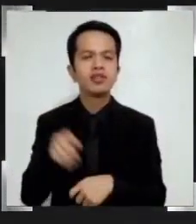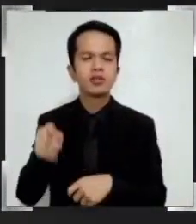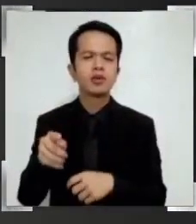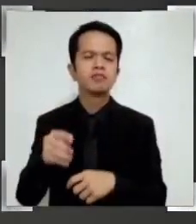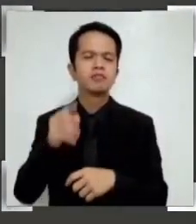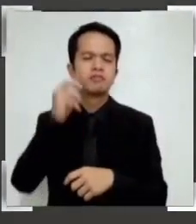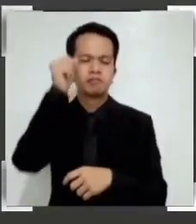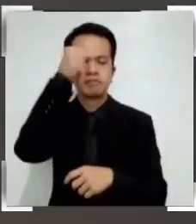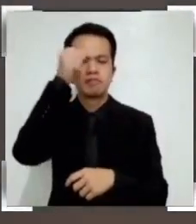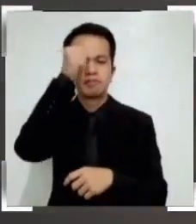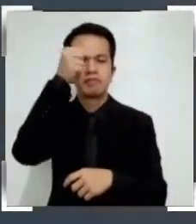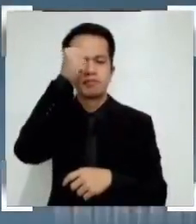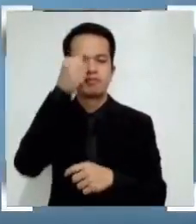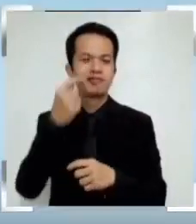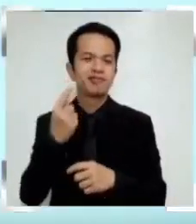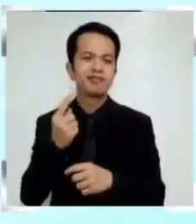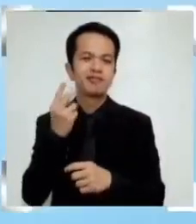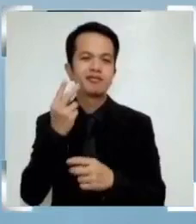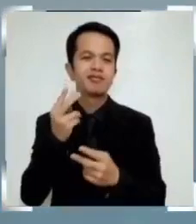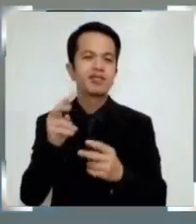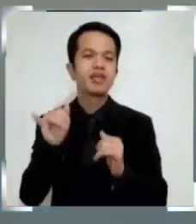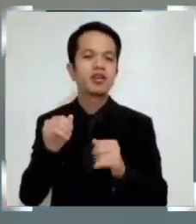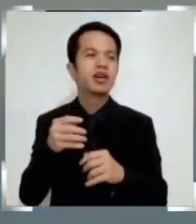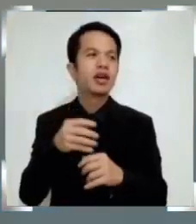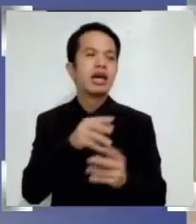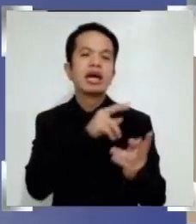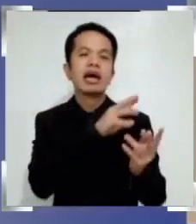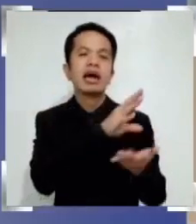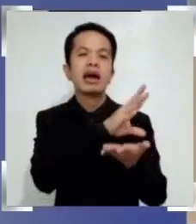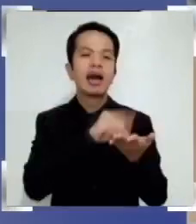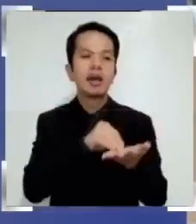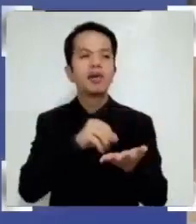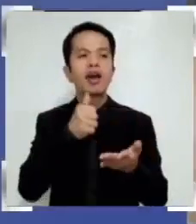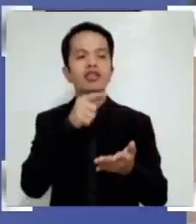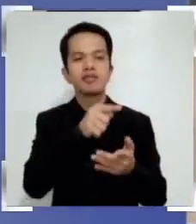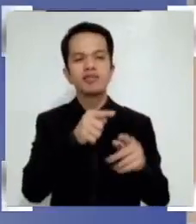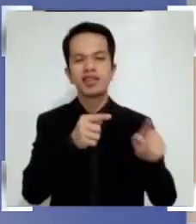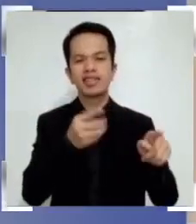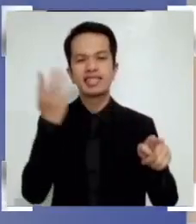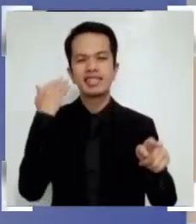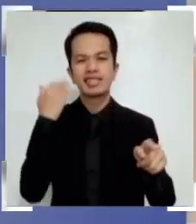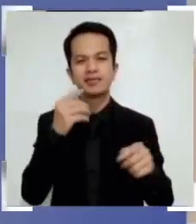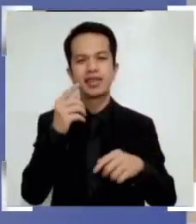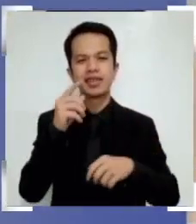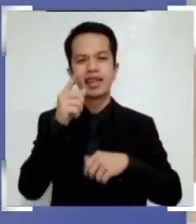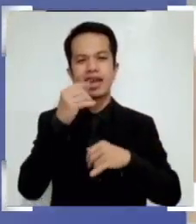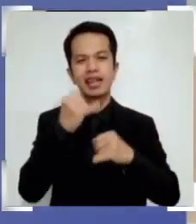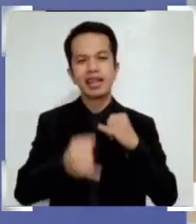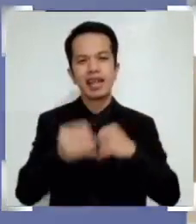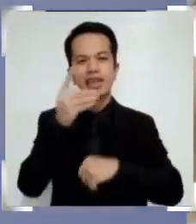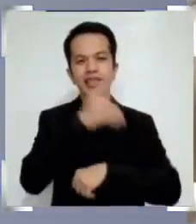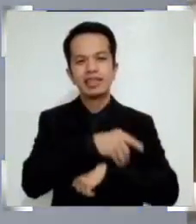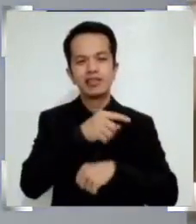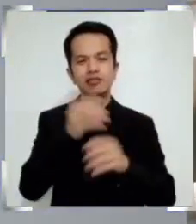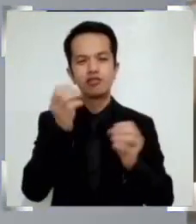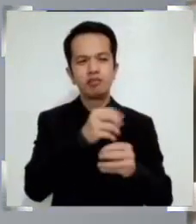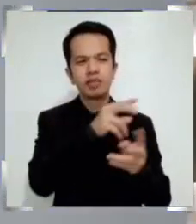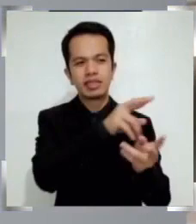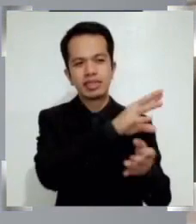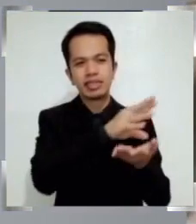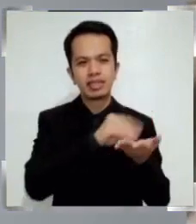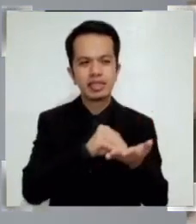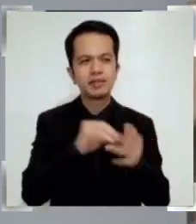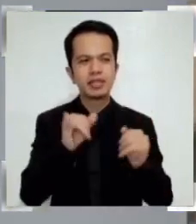Nakuha raw nila ang ideya online. May nakakatawa na last day mo na sa office pero parang last day mo na rin sa earth. So,